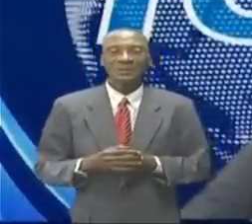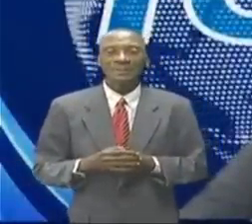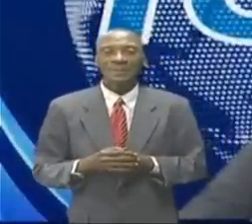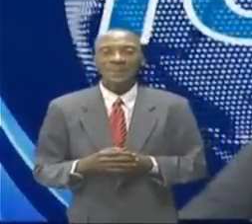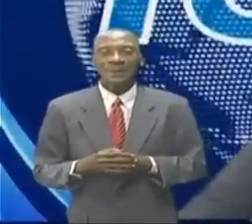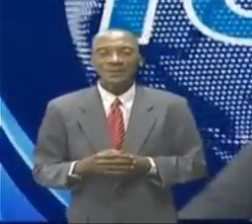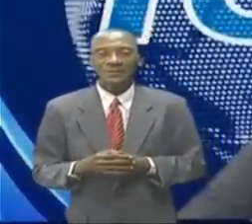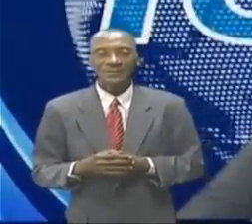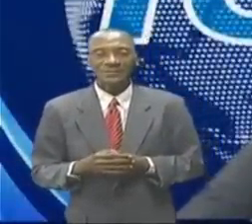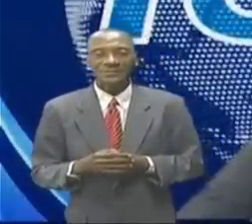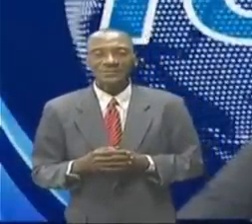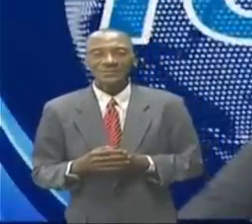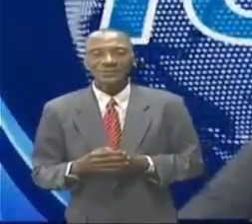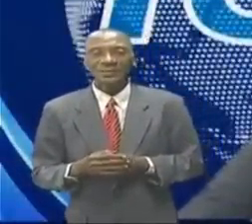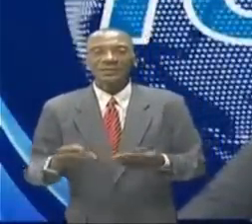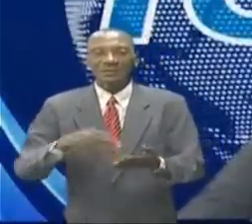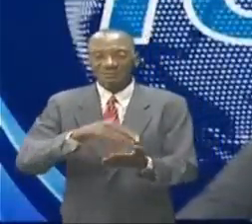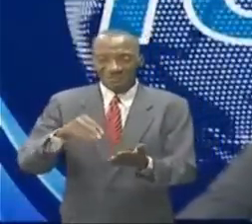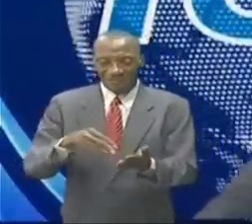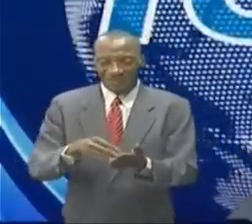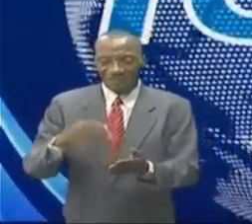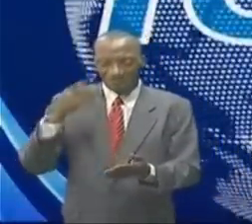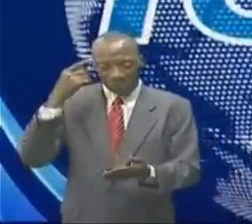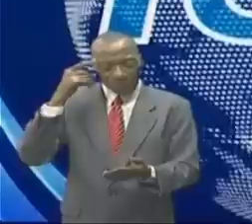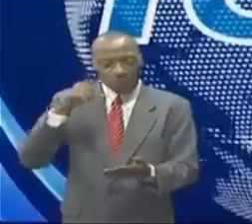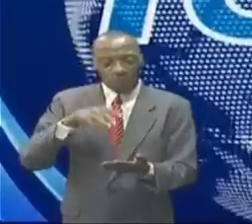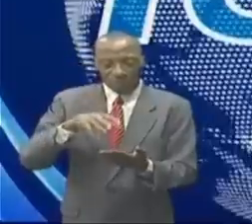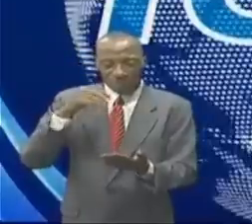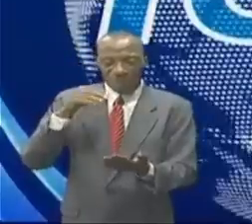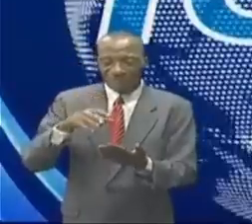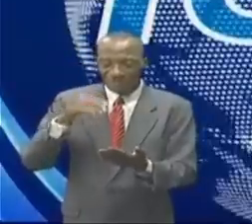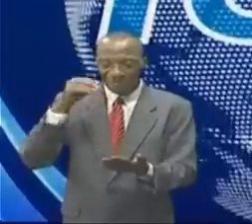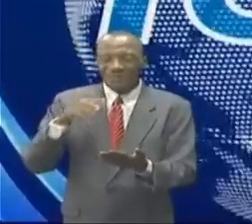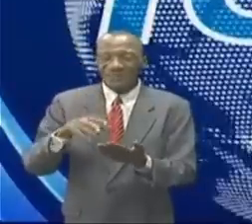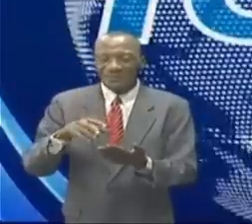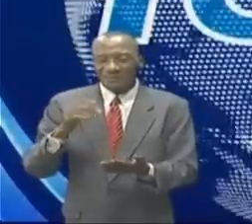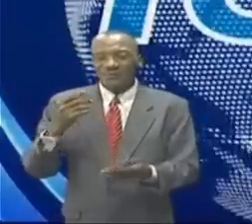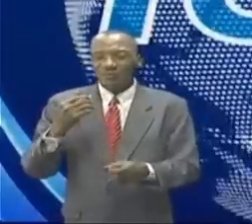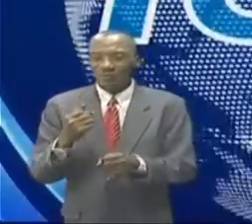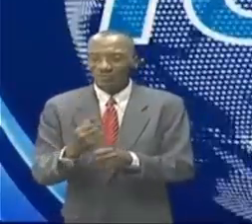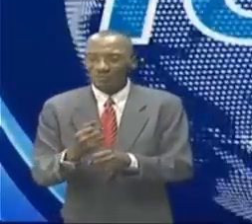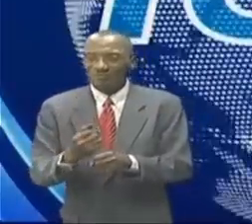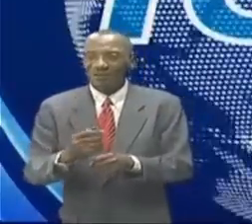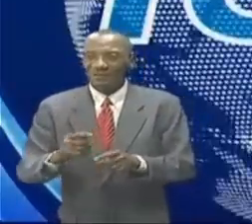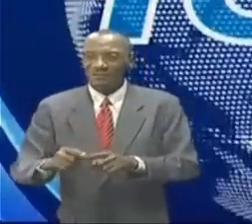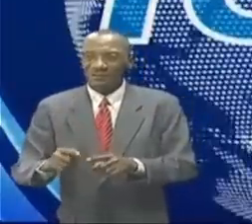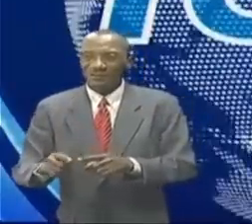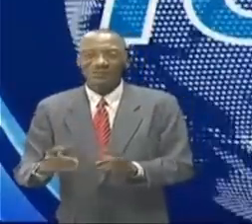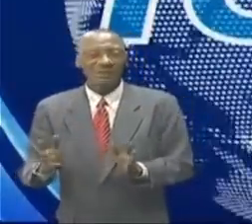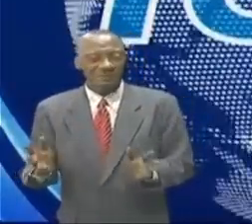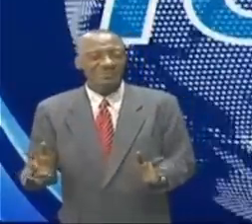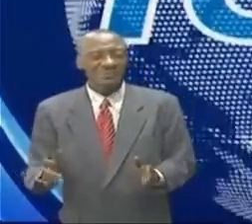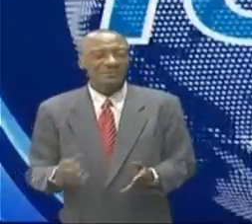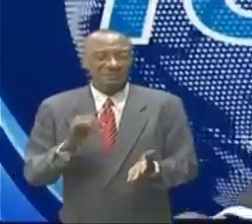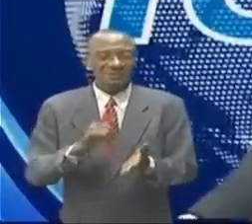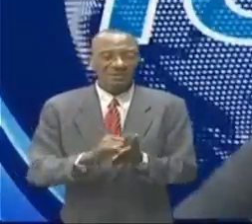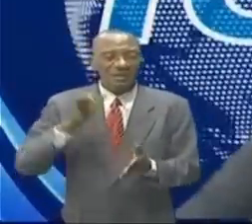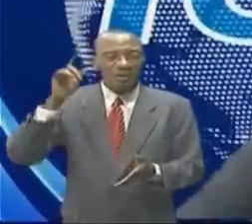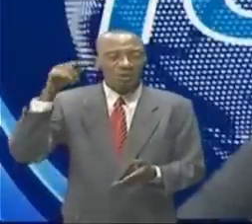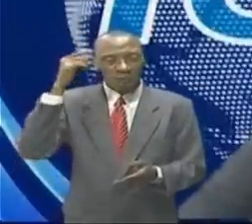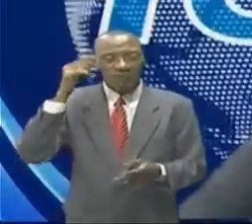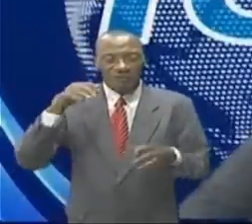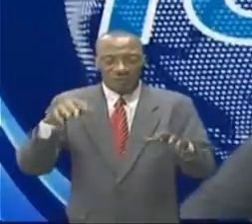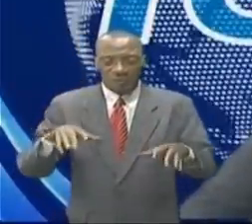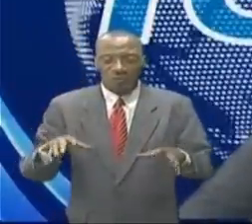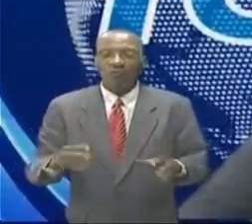cadres d'apprentissage seraient le départ idéal pour une bonne éducation. C'est dans ce sens que le gouvernement congolais s'active dans la construction